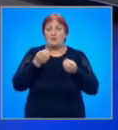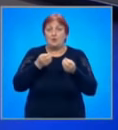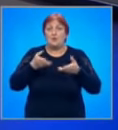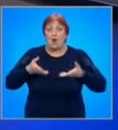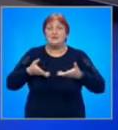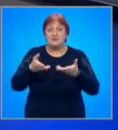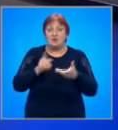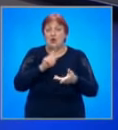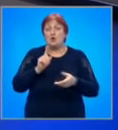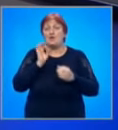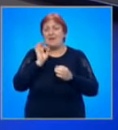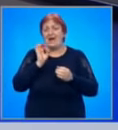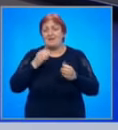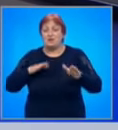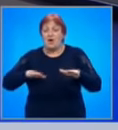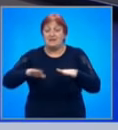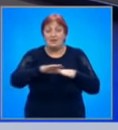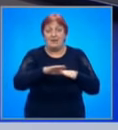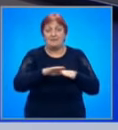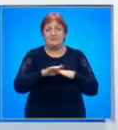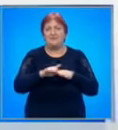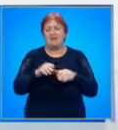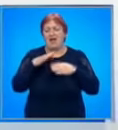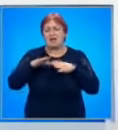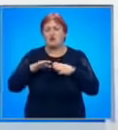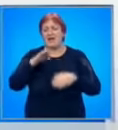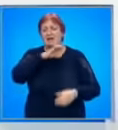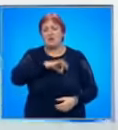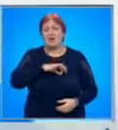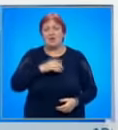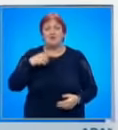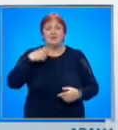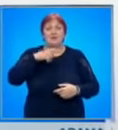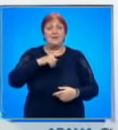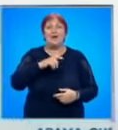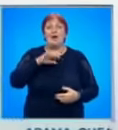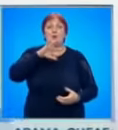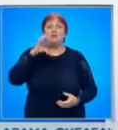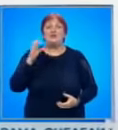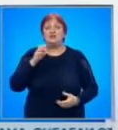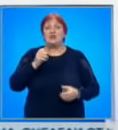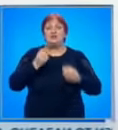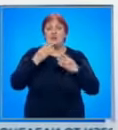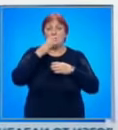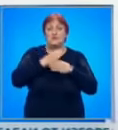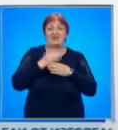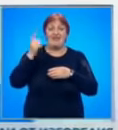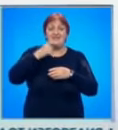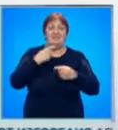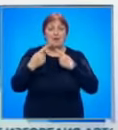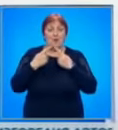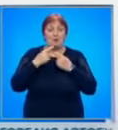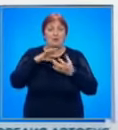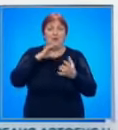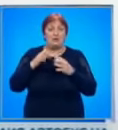но неправилно изпреварване и фатален резултат. Две жертви. Отиваме към политическите новини. Последен ден на преговори днес